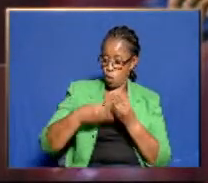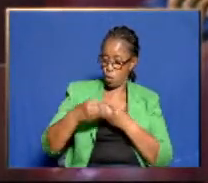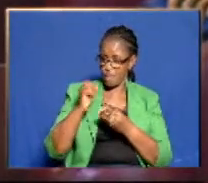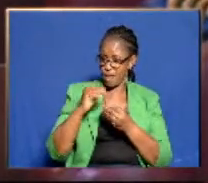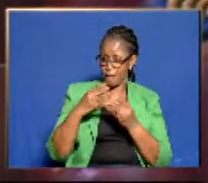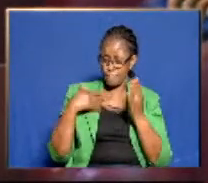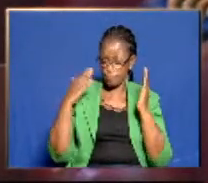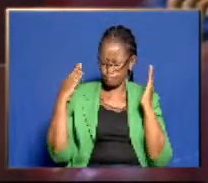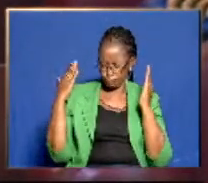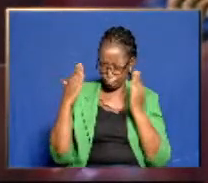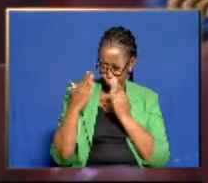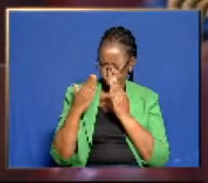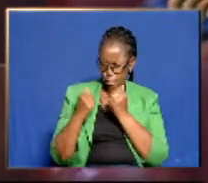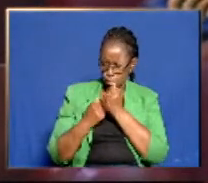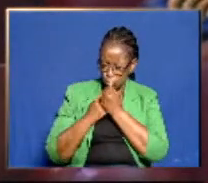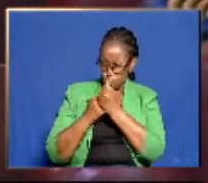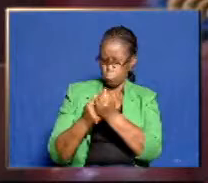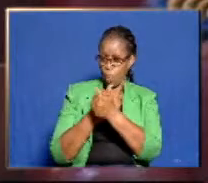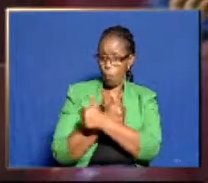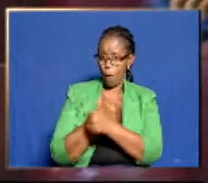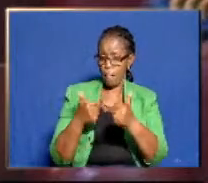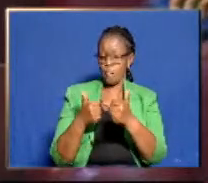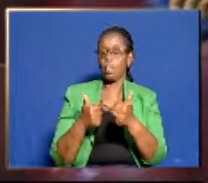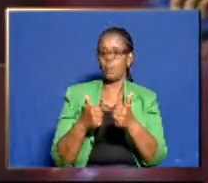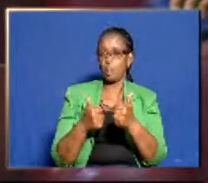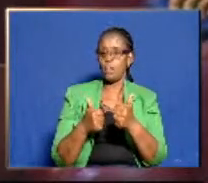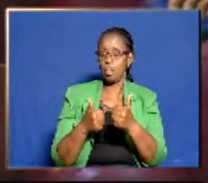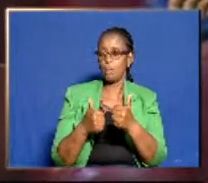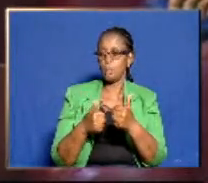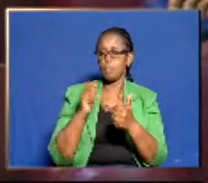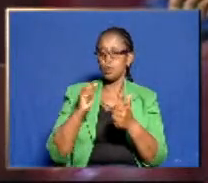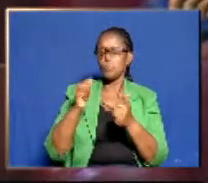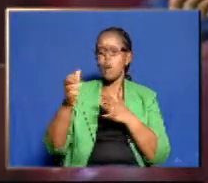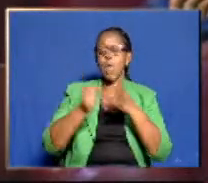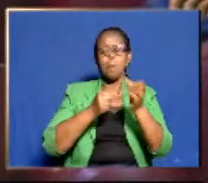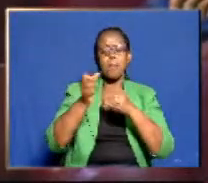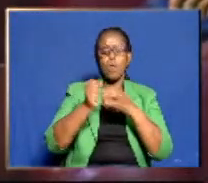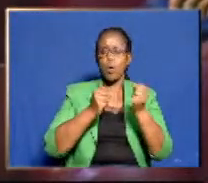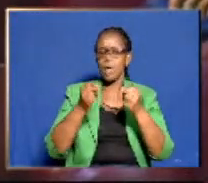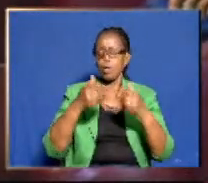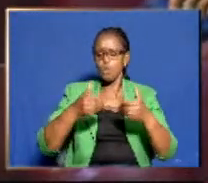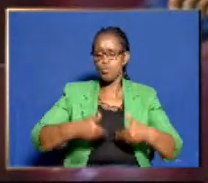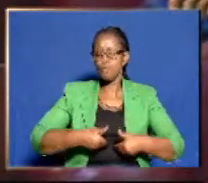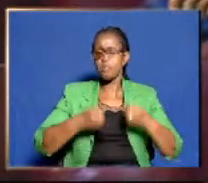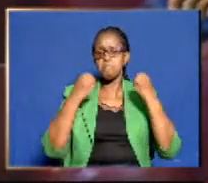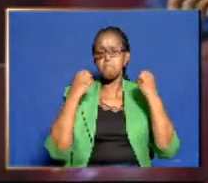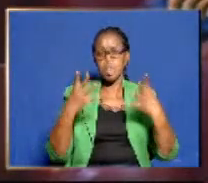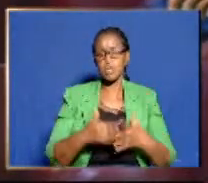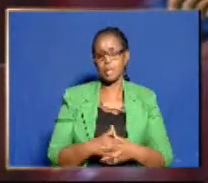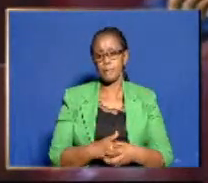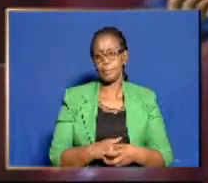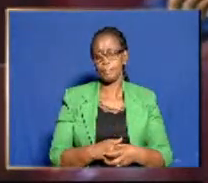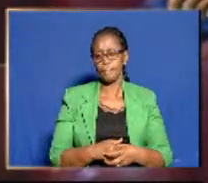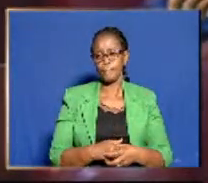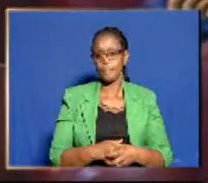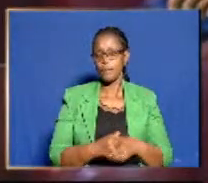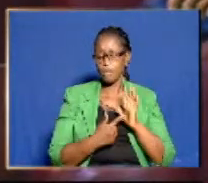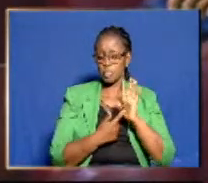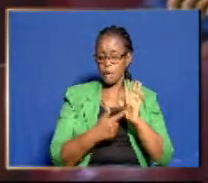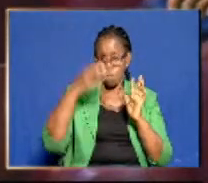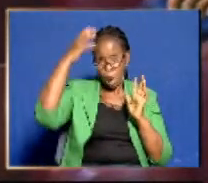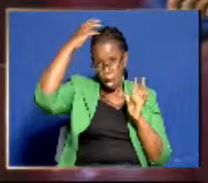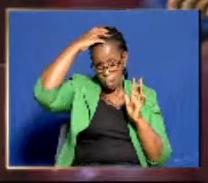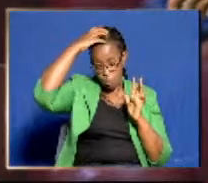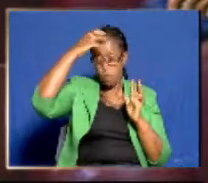vizuri, sisi tunaweza kuandika vijana kazi wengi. Mwanzo kama blue economy ikiangaliwa Lamu